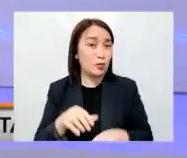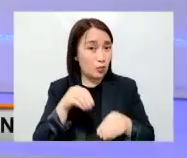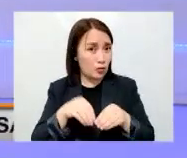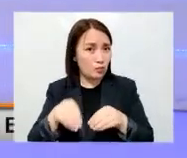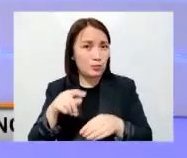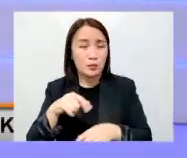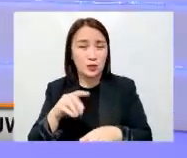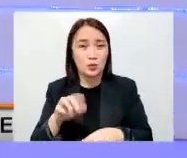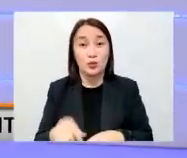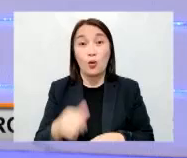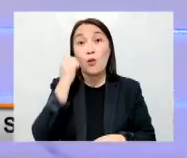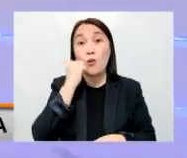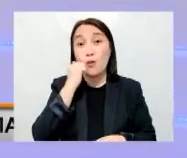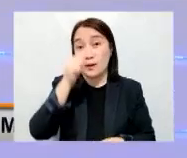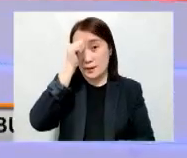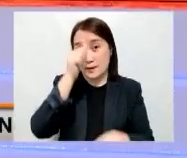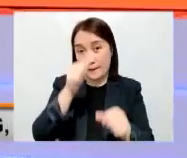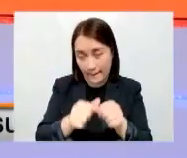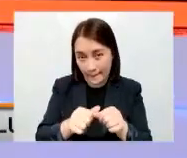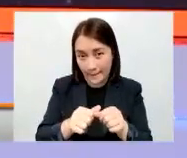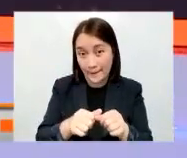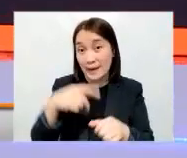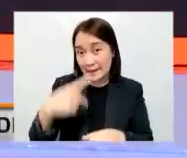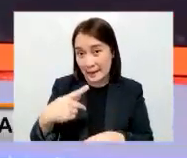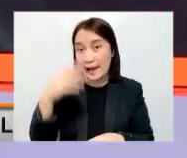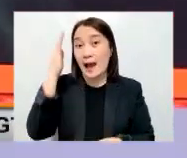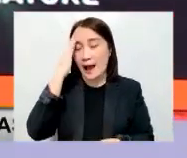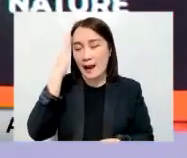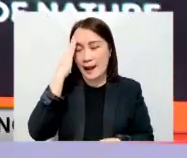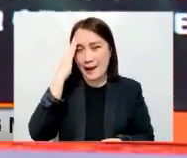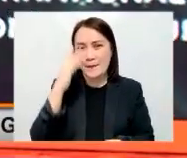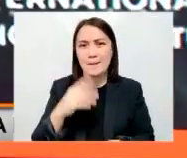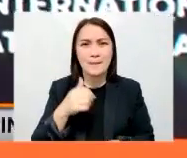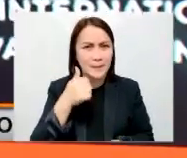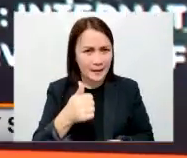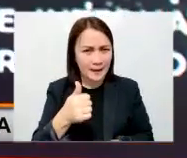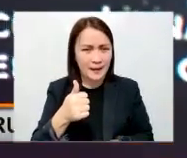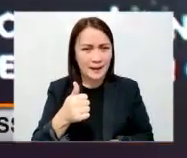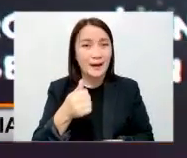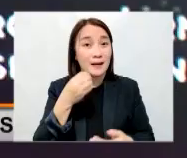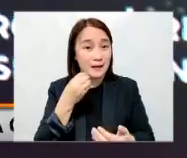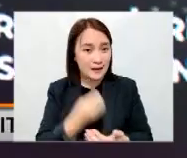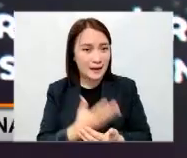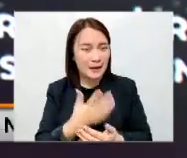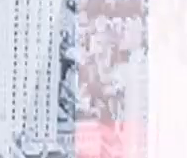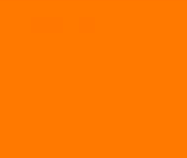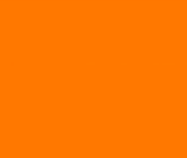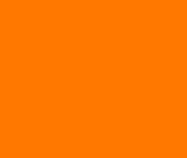always remember, ang K-alaman ay K-yamanan. K-okay!